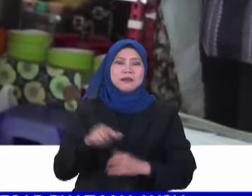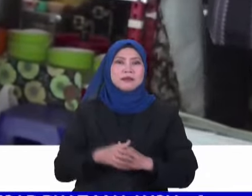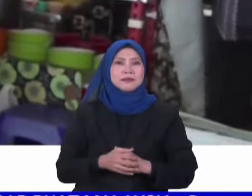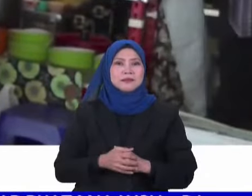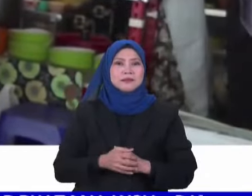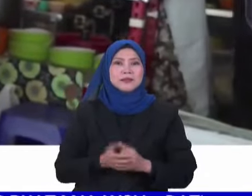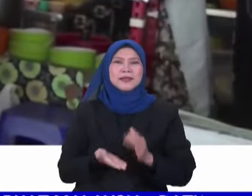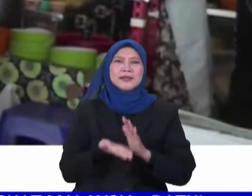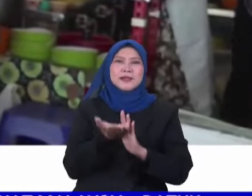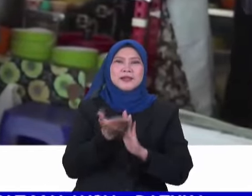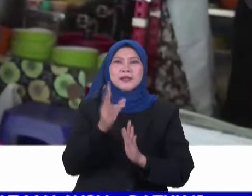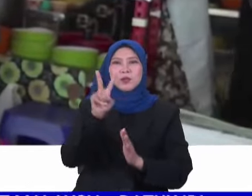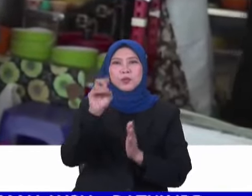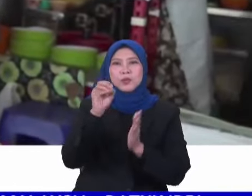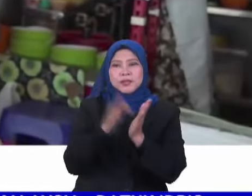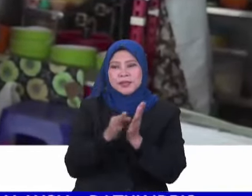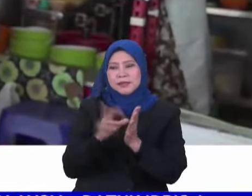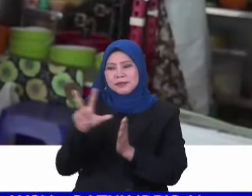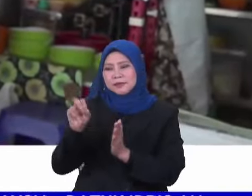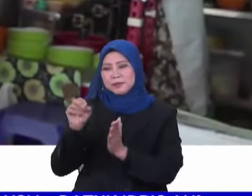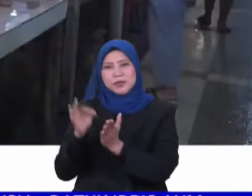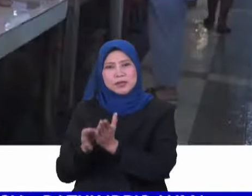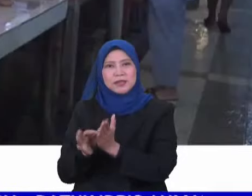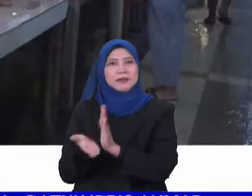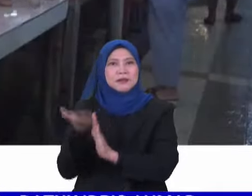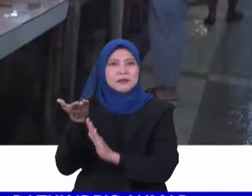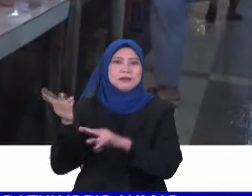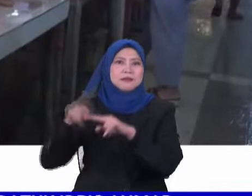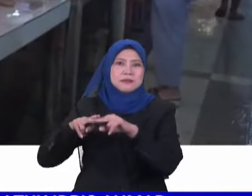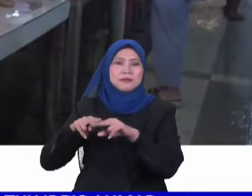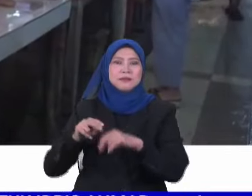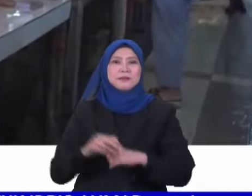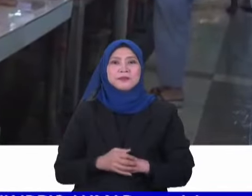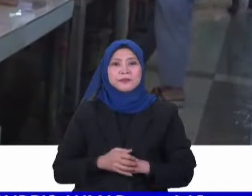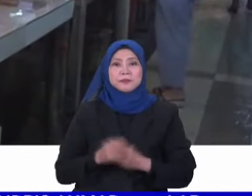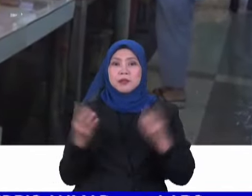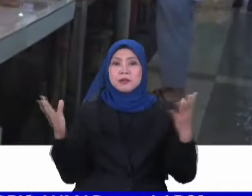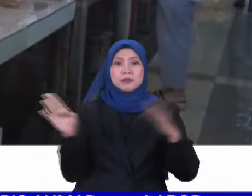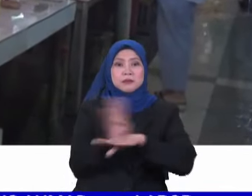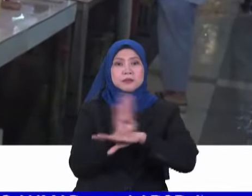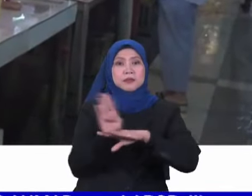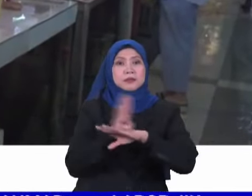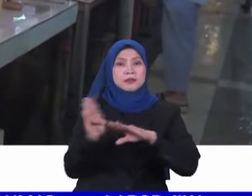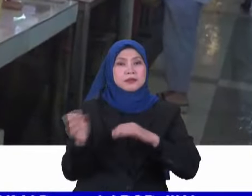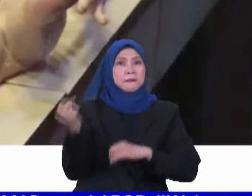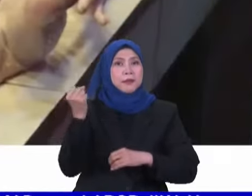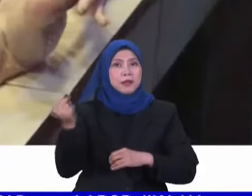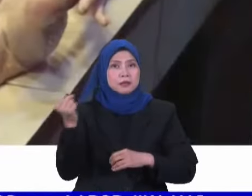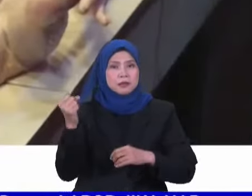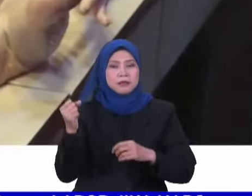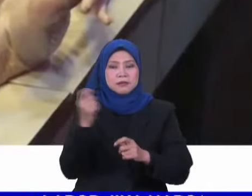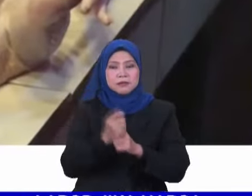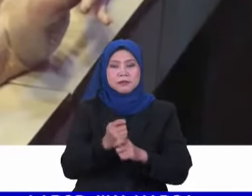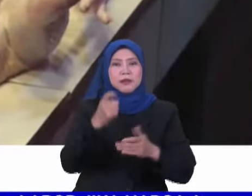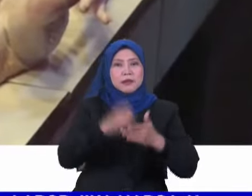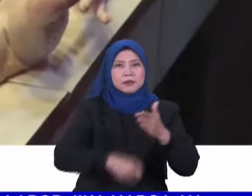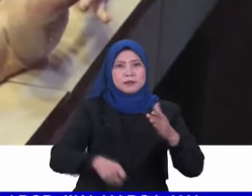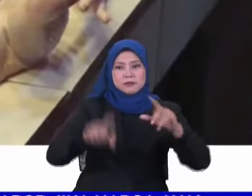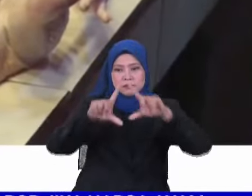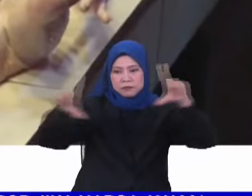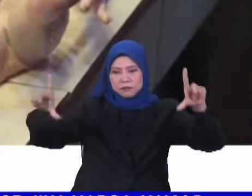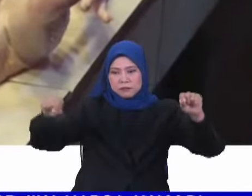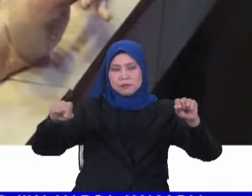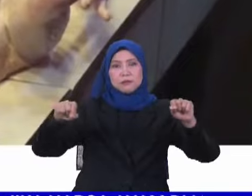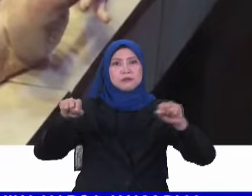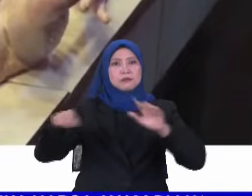Hai jadi cenayang dokushin digembosi juz place penjaga di pasar-pasar utama juga meletakkan harga barang yang